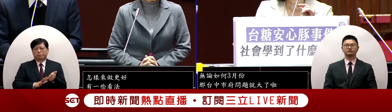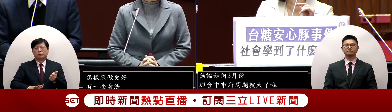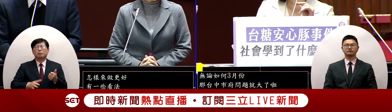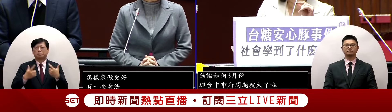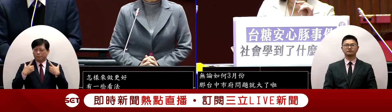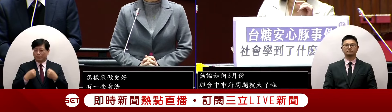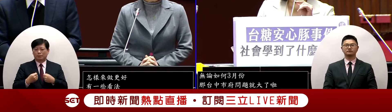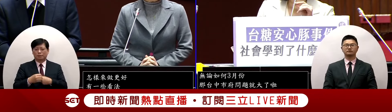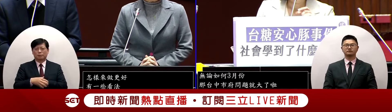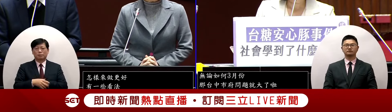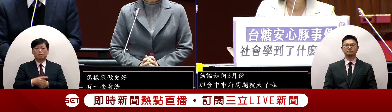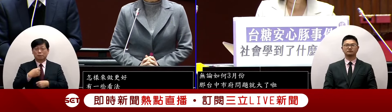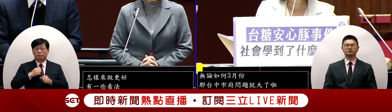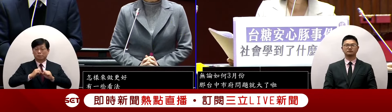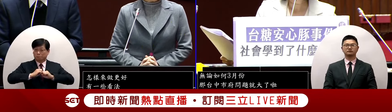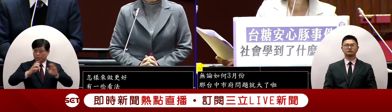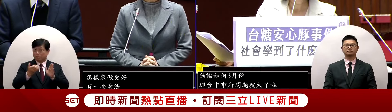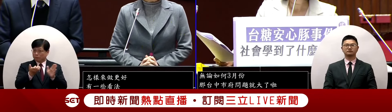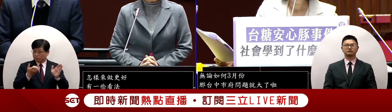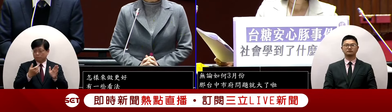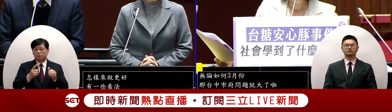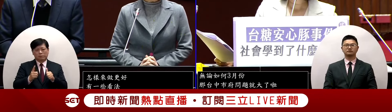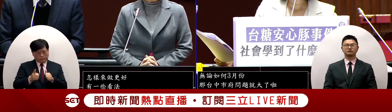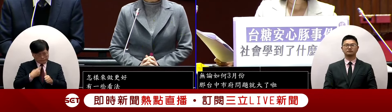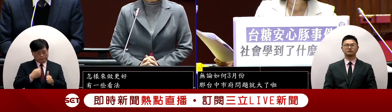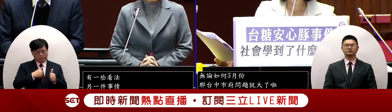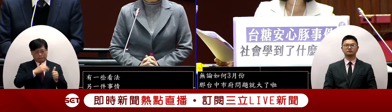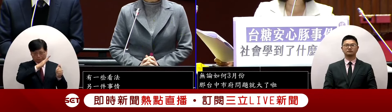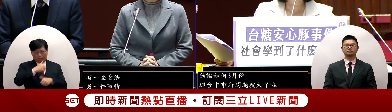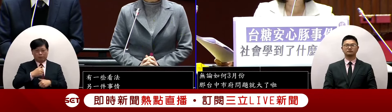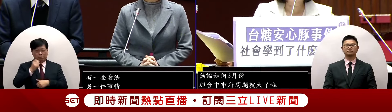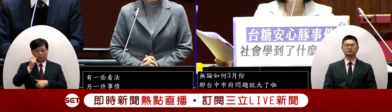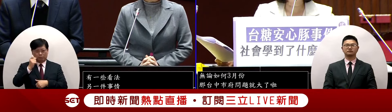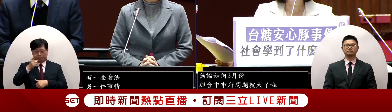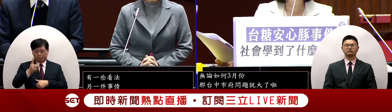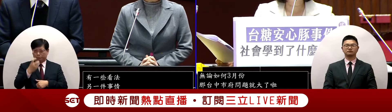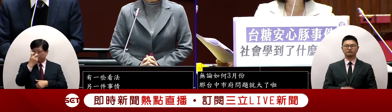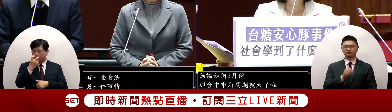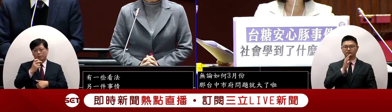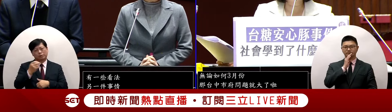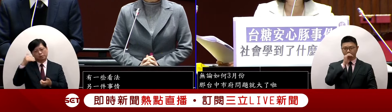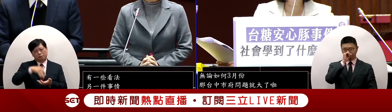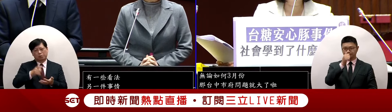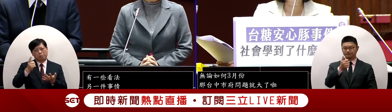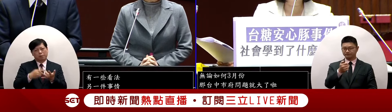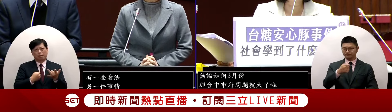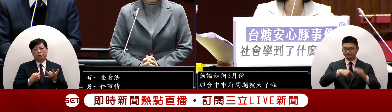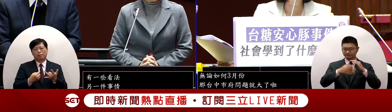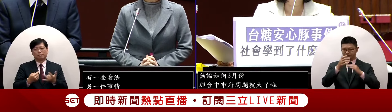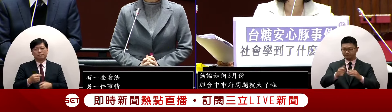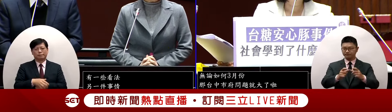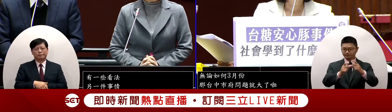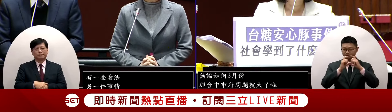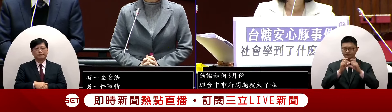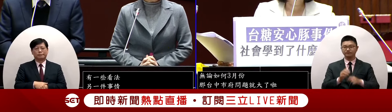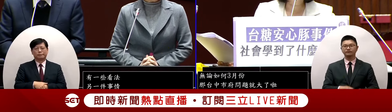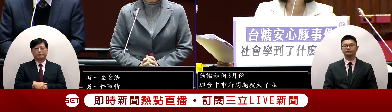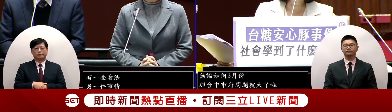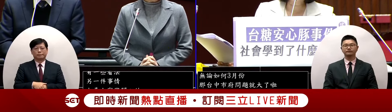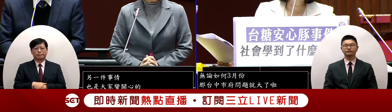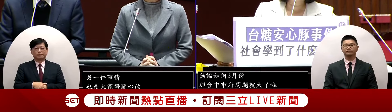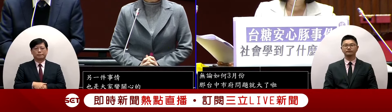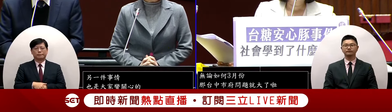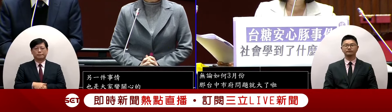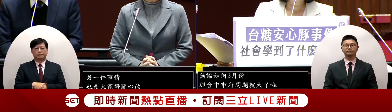应该在宣布以前应该要有一个复验的机制，可是这个机制并没有进行就发布。 谢谢院长的回复哦。所以